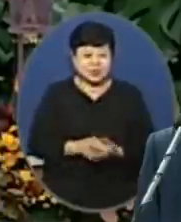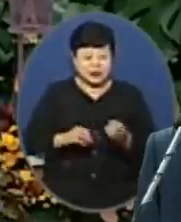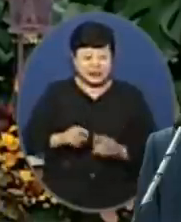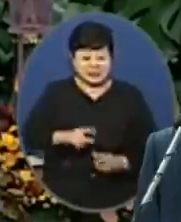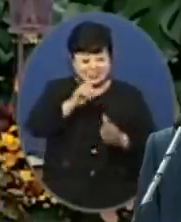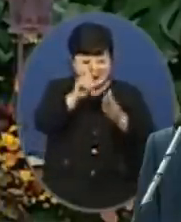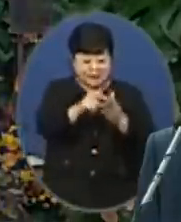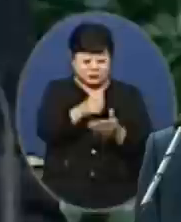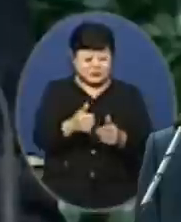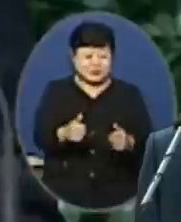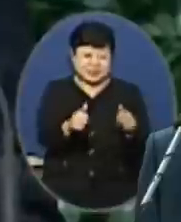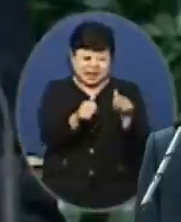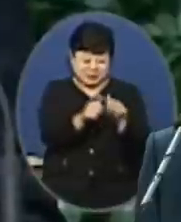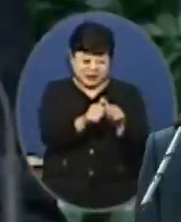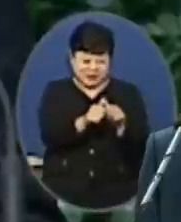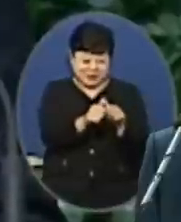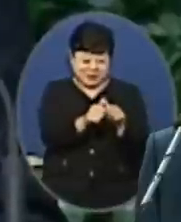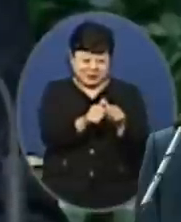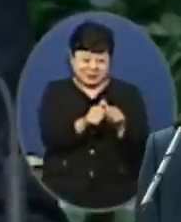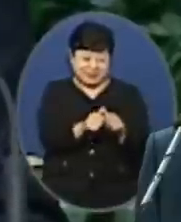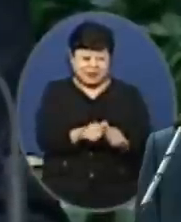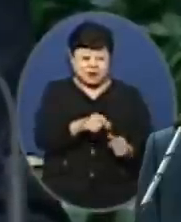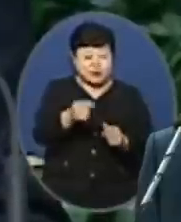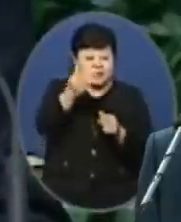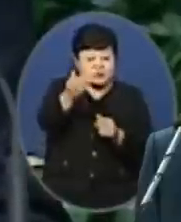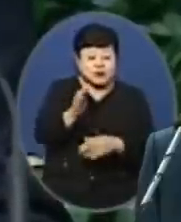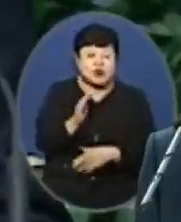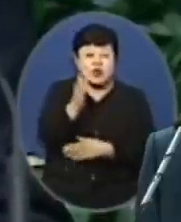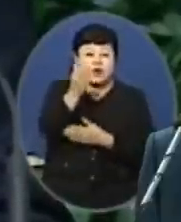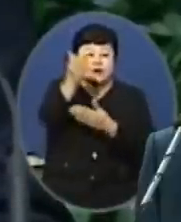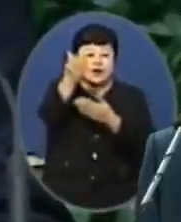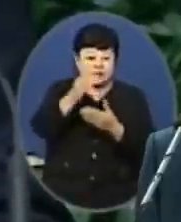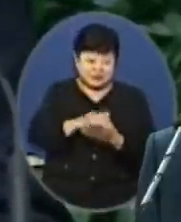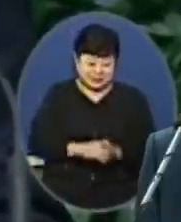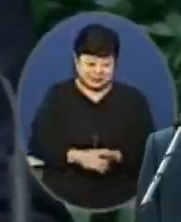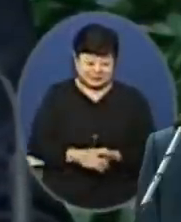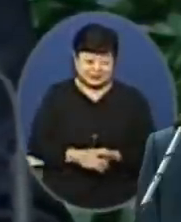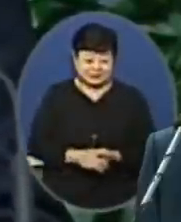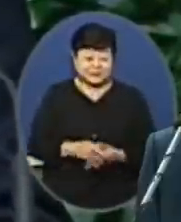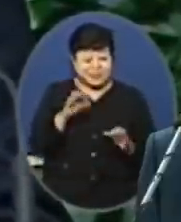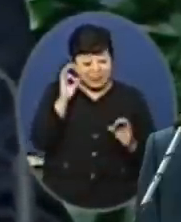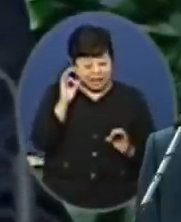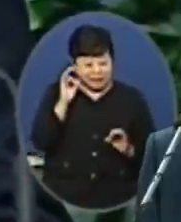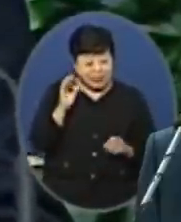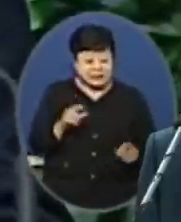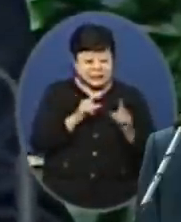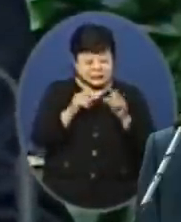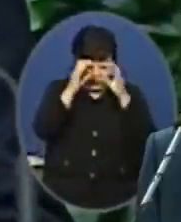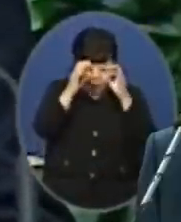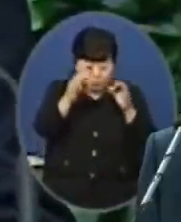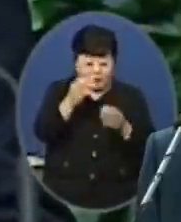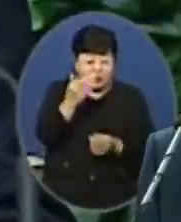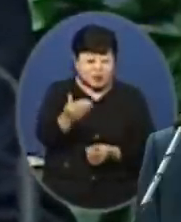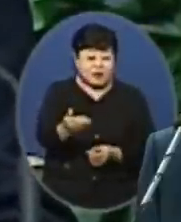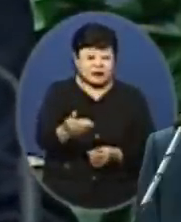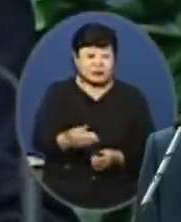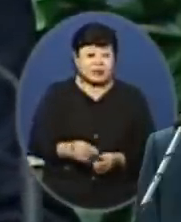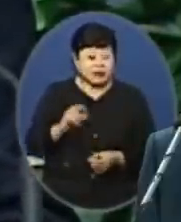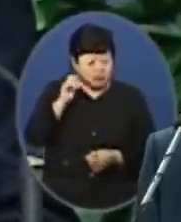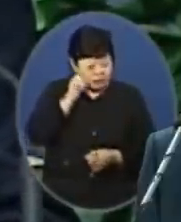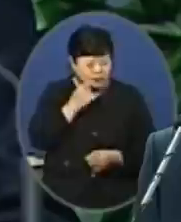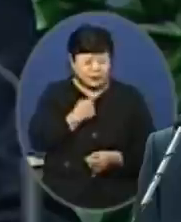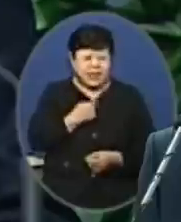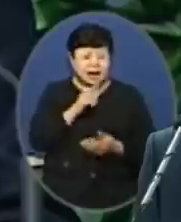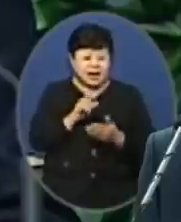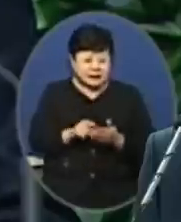환난 때 주님이 함께하여 우리를 건지고 영화롭게 하라는데, 가만히 살면서 보면 여러분, 시련과